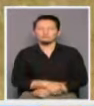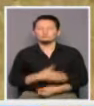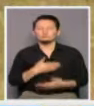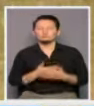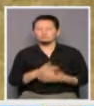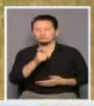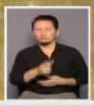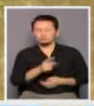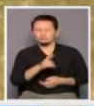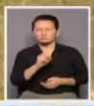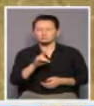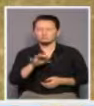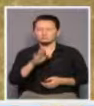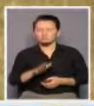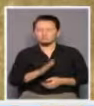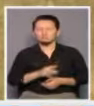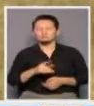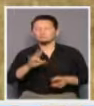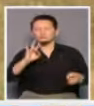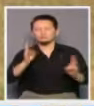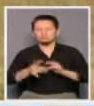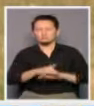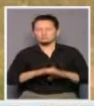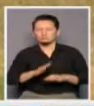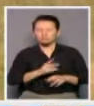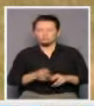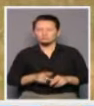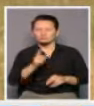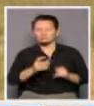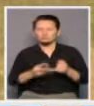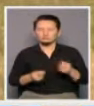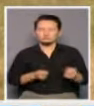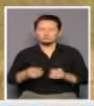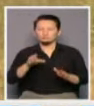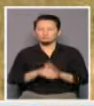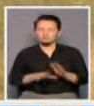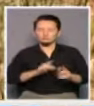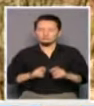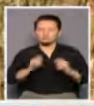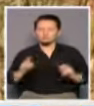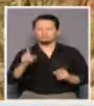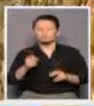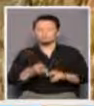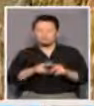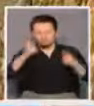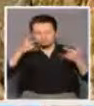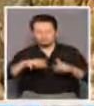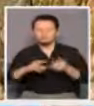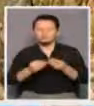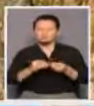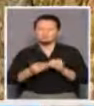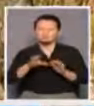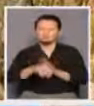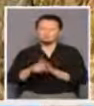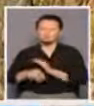Активист Алашорды Каратлеов был авторитетом среди народа, был членом земельного комитета, созданного для решения острых земельных проблем